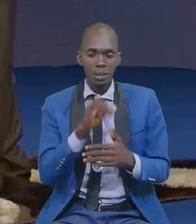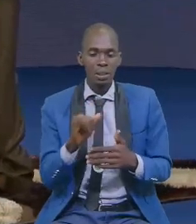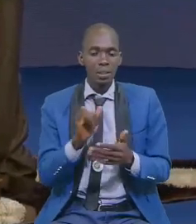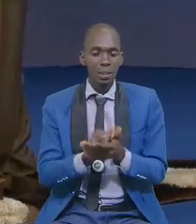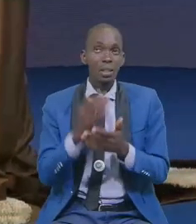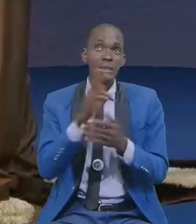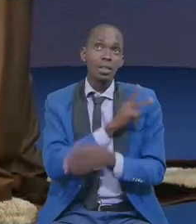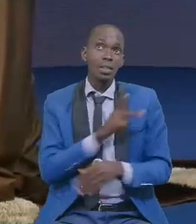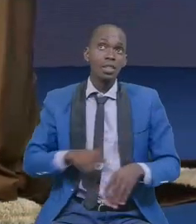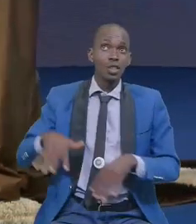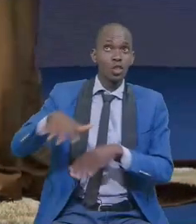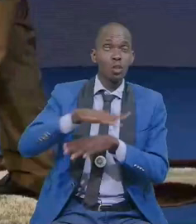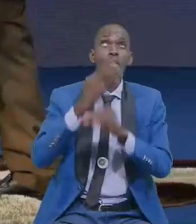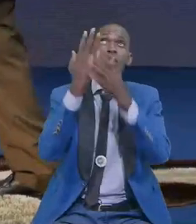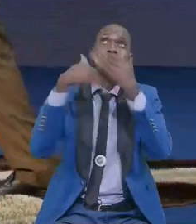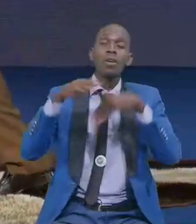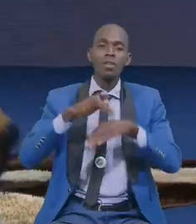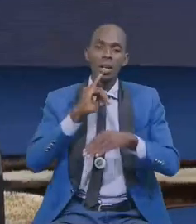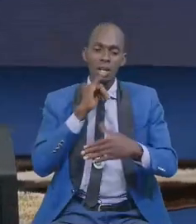car le royaume des cieux est proche.